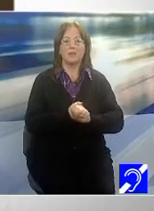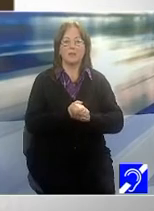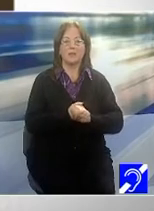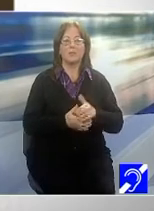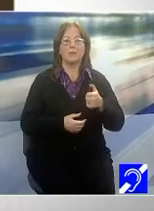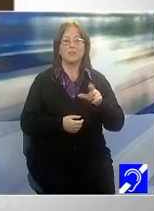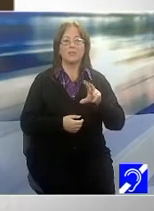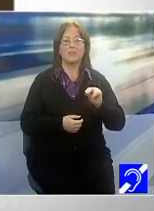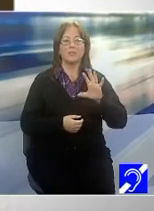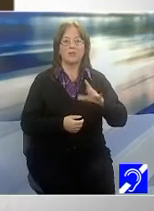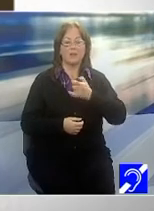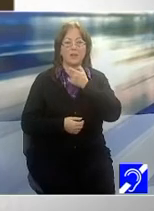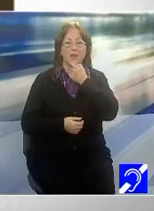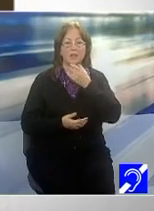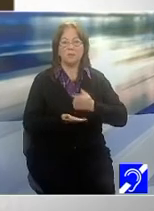continuă.